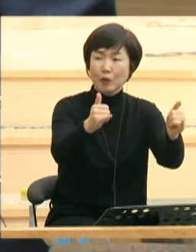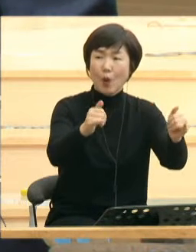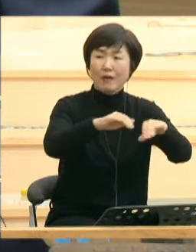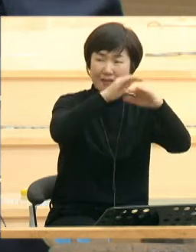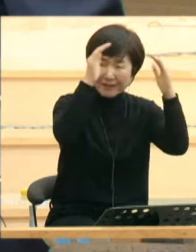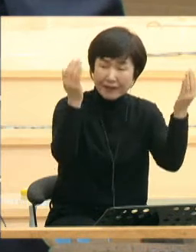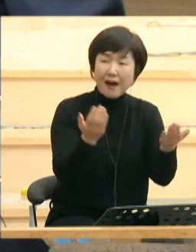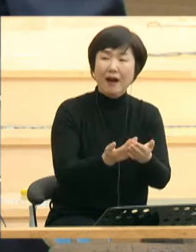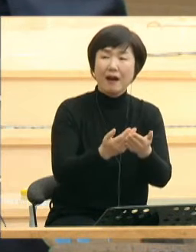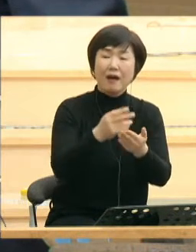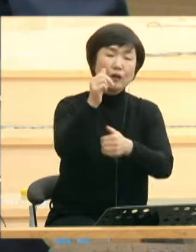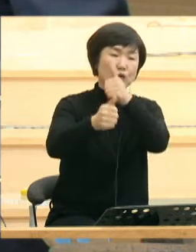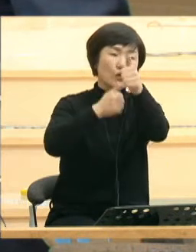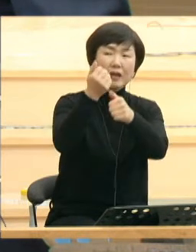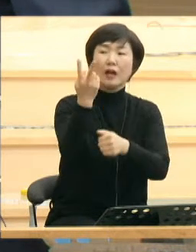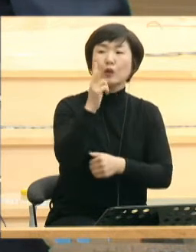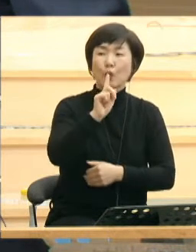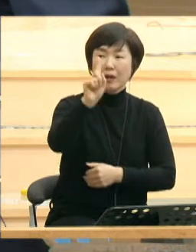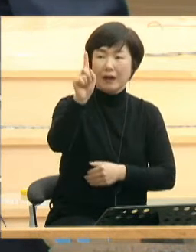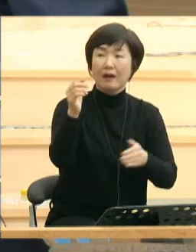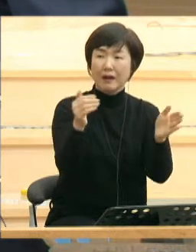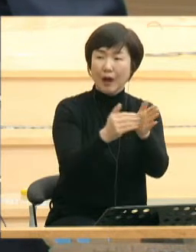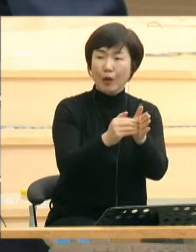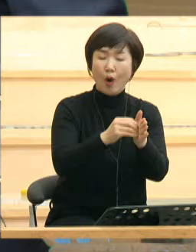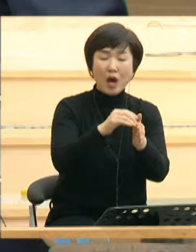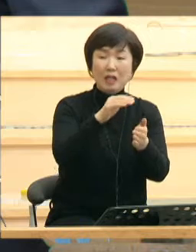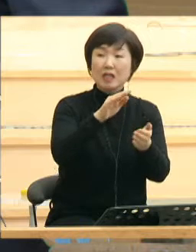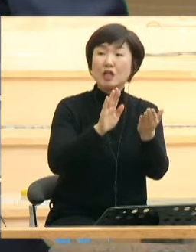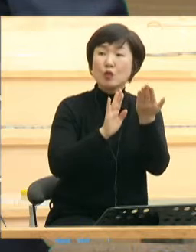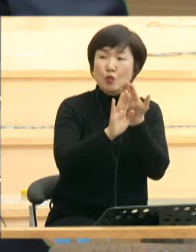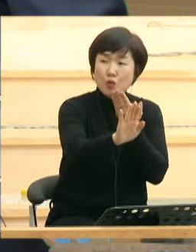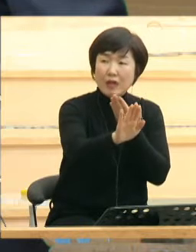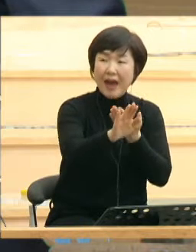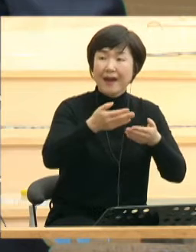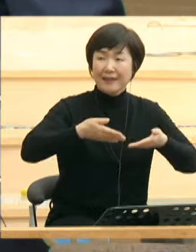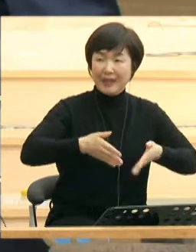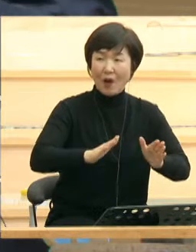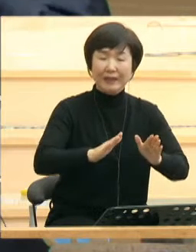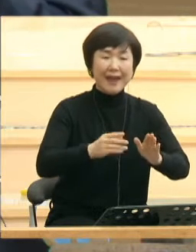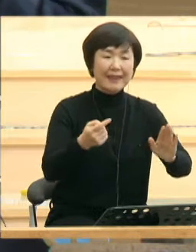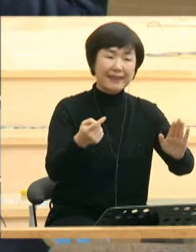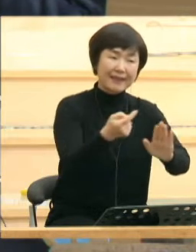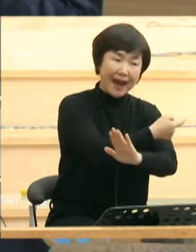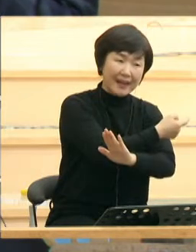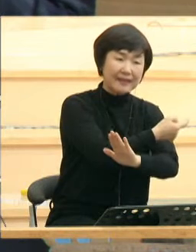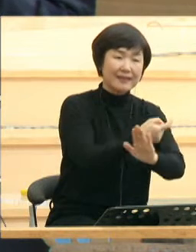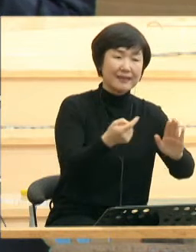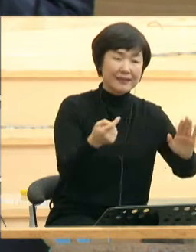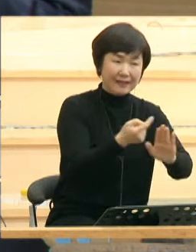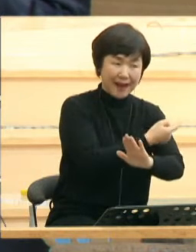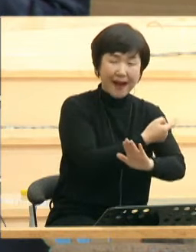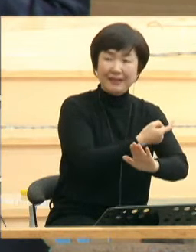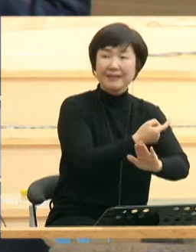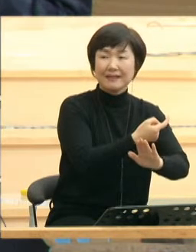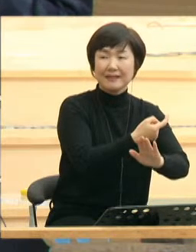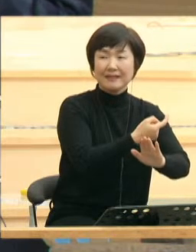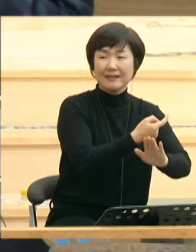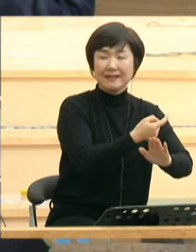다 그 조상들에게 로 돌아갔고 그 후에 일어난 다른 셀에 여기에 부 및 다른